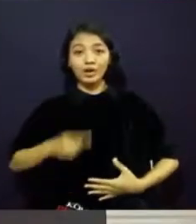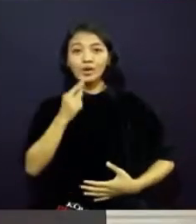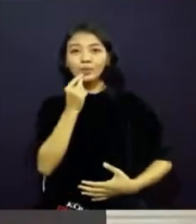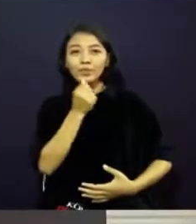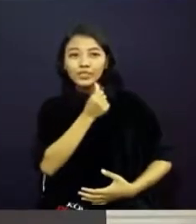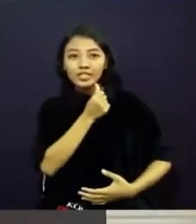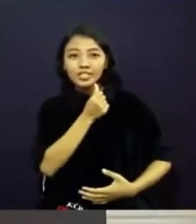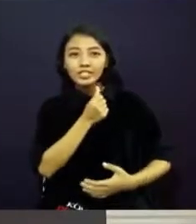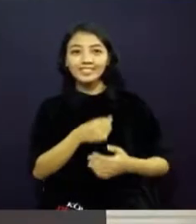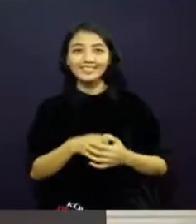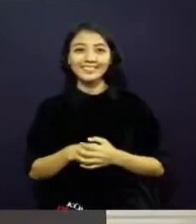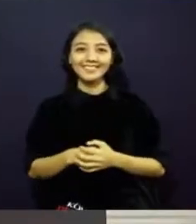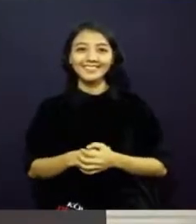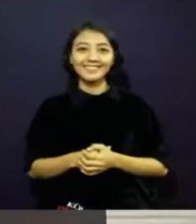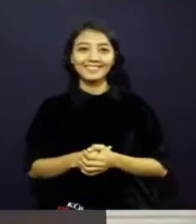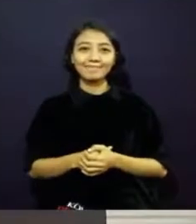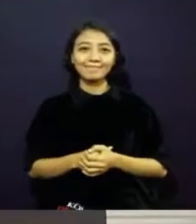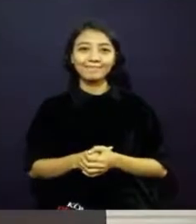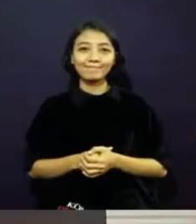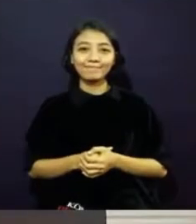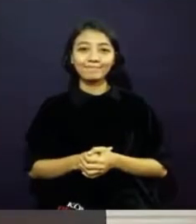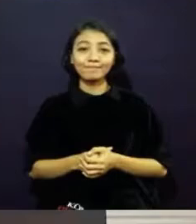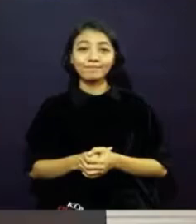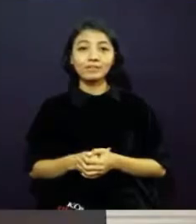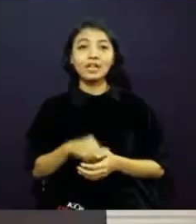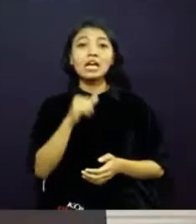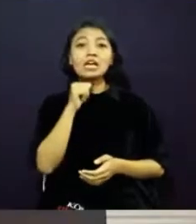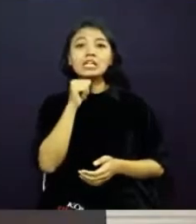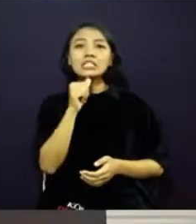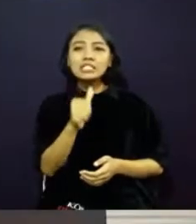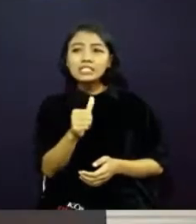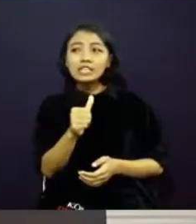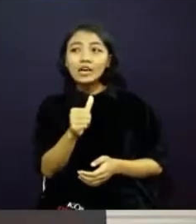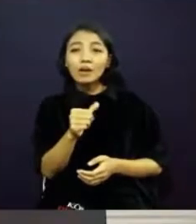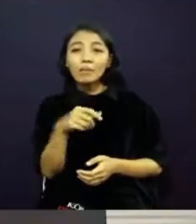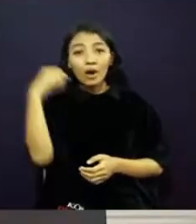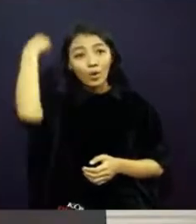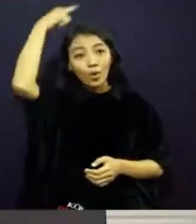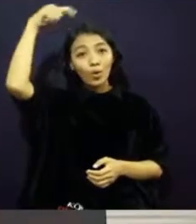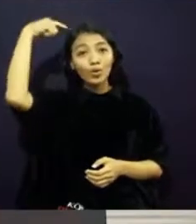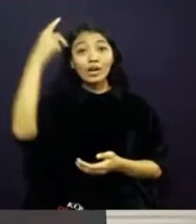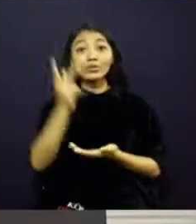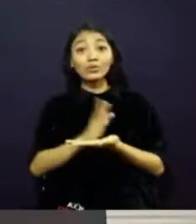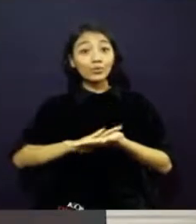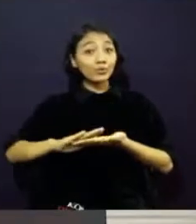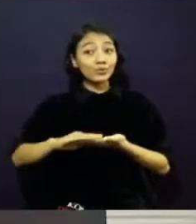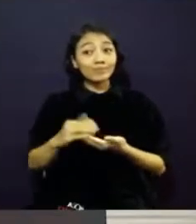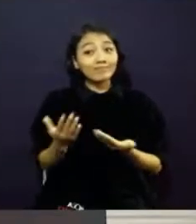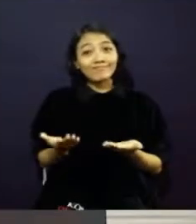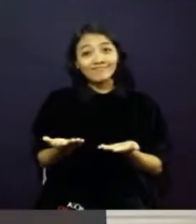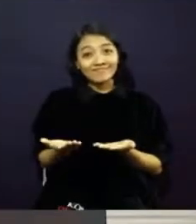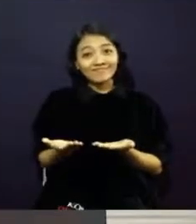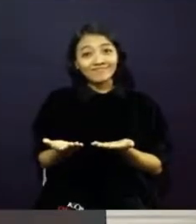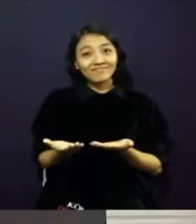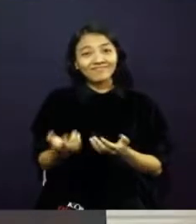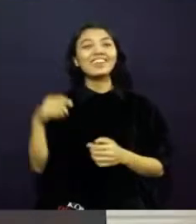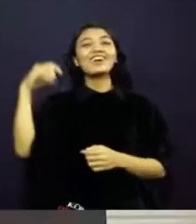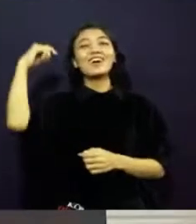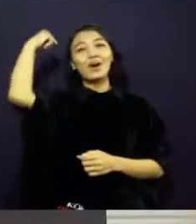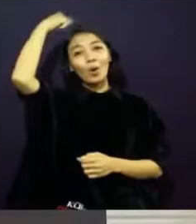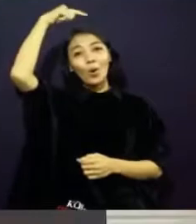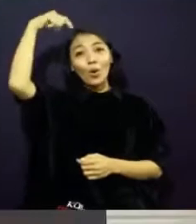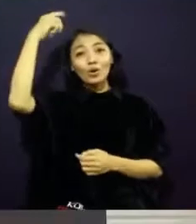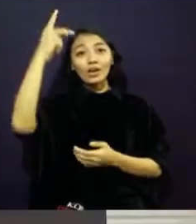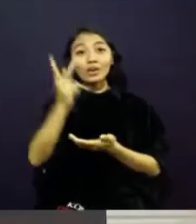orang-orang Kudus Siapakah orang-orang Kudus itu orang-orang Kudus itu